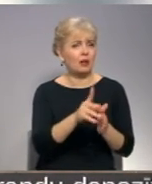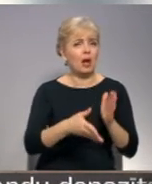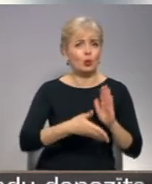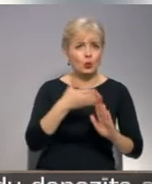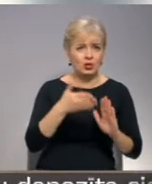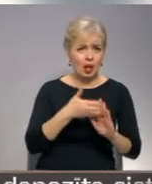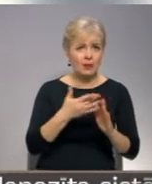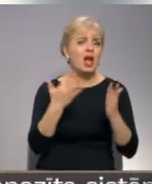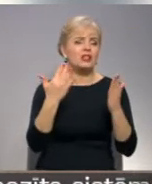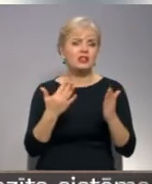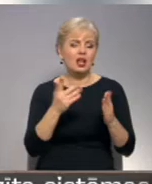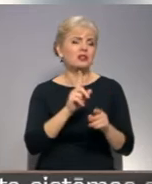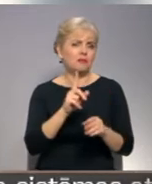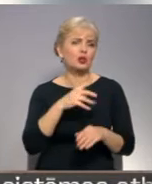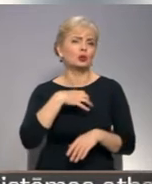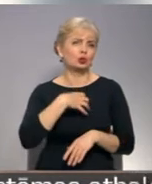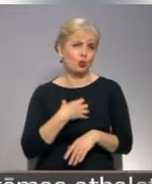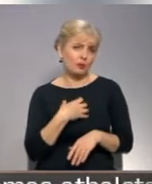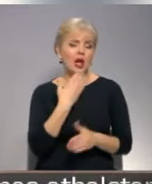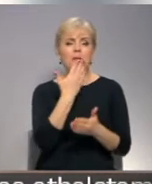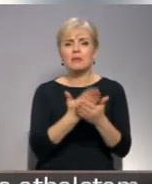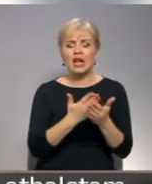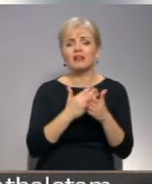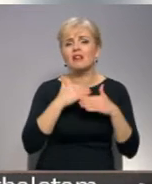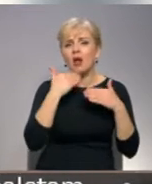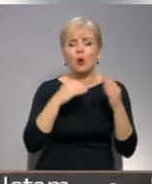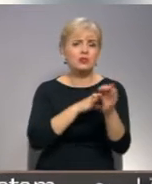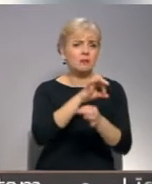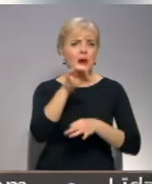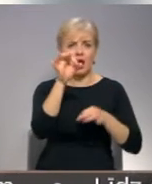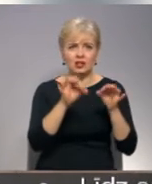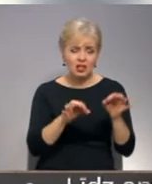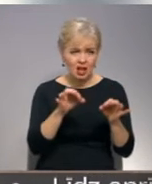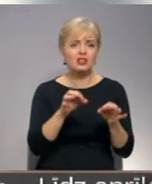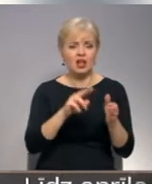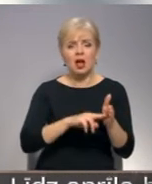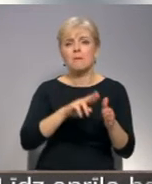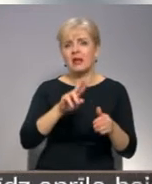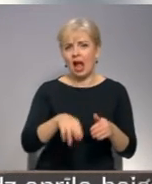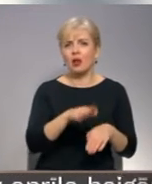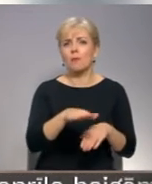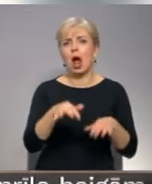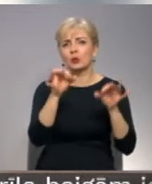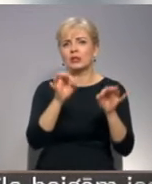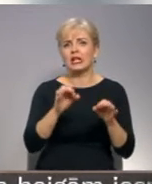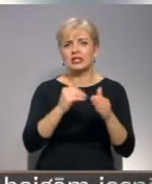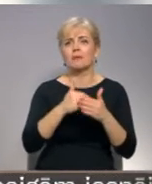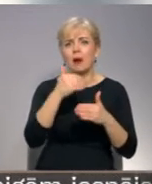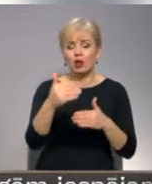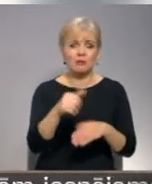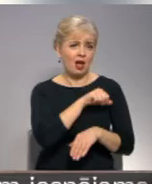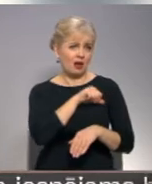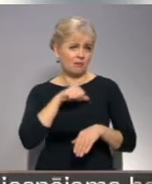ir pavisam skumji. Tie pierāda, ka daudzas bāriņtiesas nevien pieļauj bērnu tiesību pārkāpumus, bet arī pašas tos